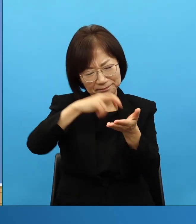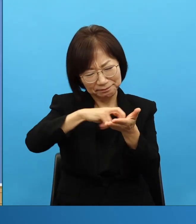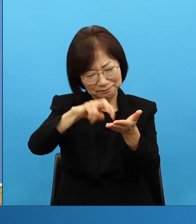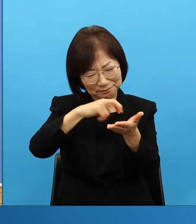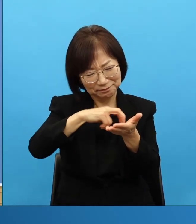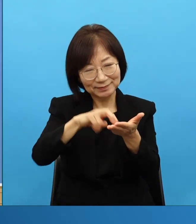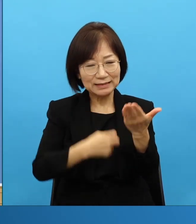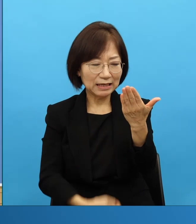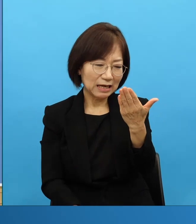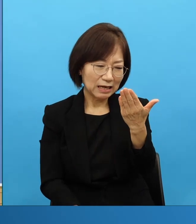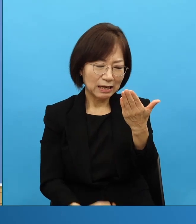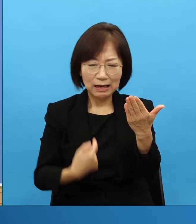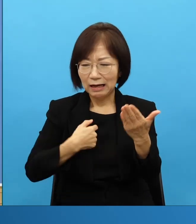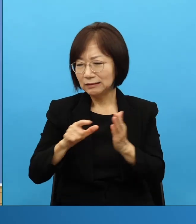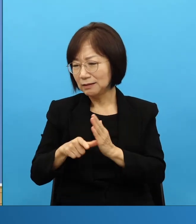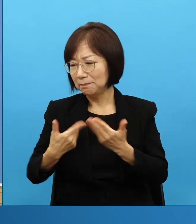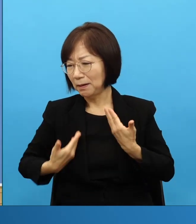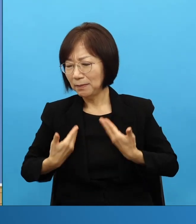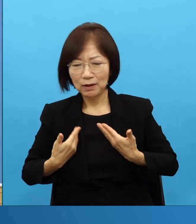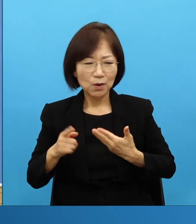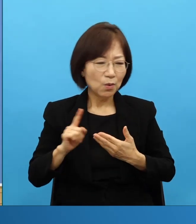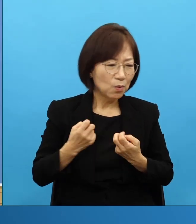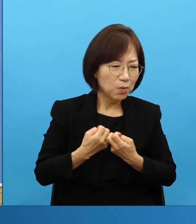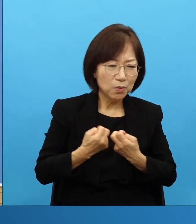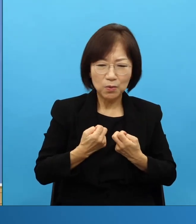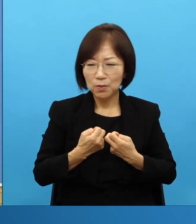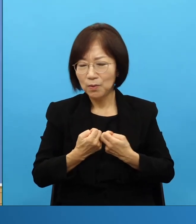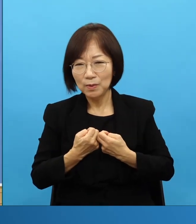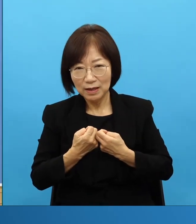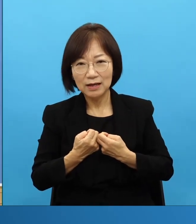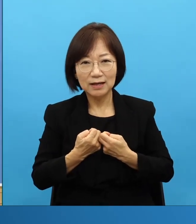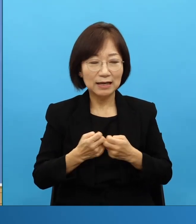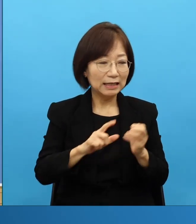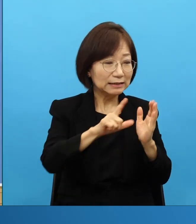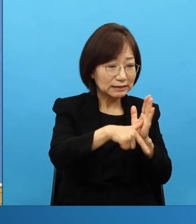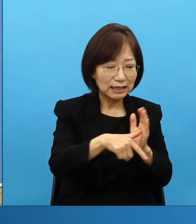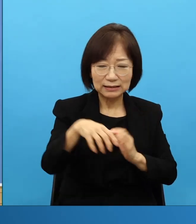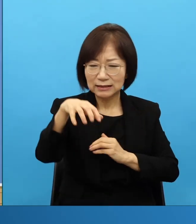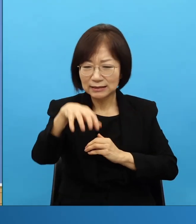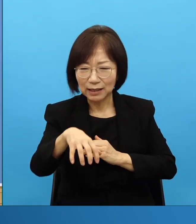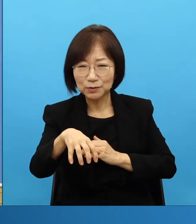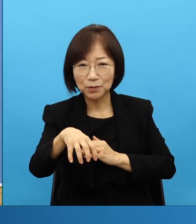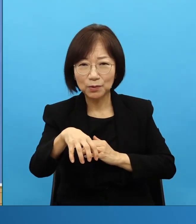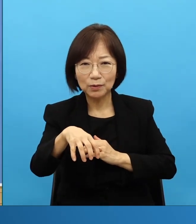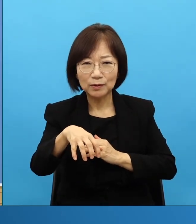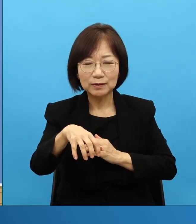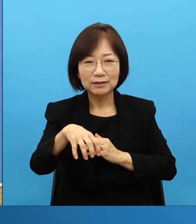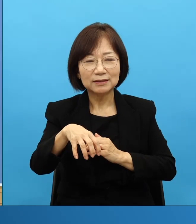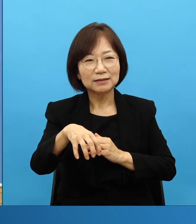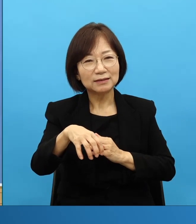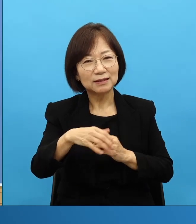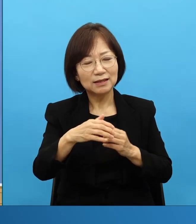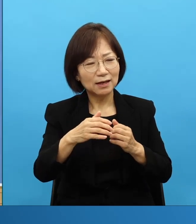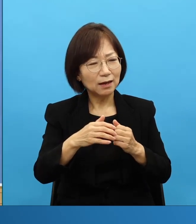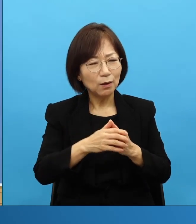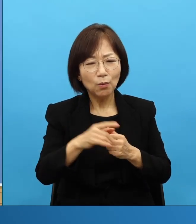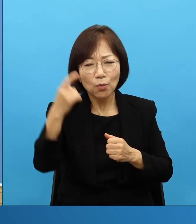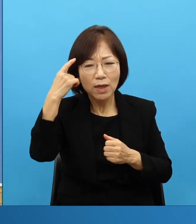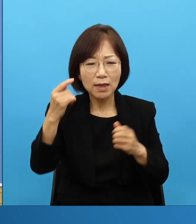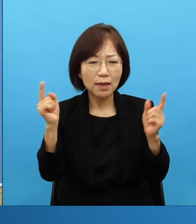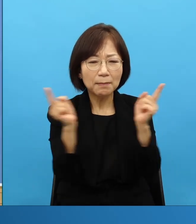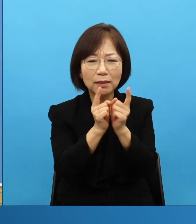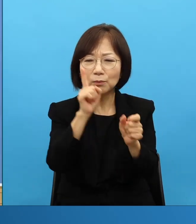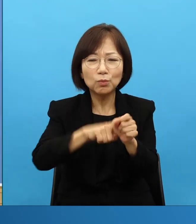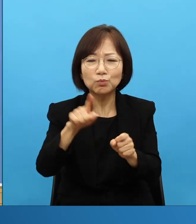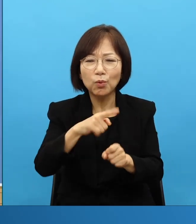a 시간이 cafe. 잘 안 맞잖아요. 그러면 또 뭐 만나려면 장소를 정해야 되고 시간을 정해야 되니까. And I don't really have a lot of time. 뭐 때문에 그런지도 모르겠고 자꾸 그렇게